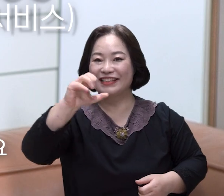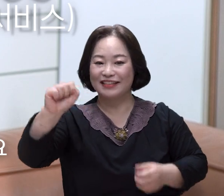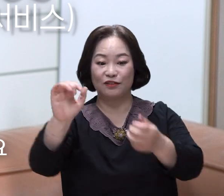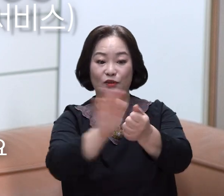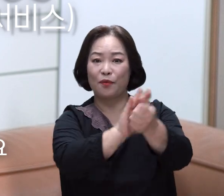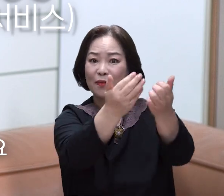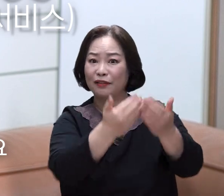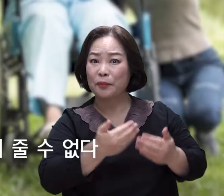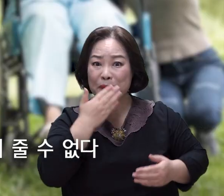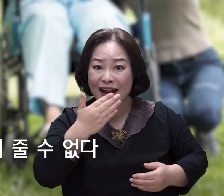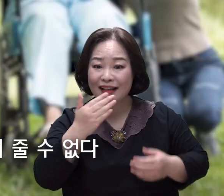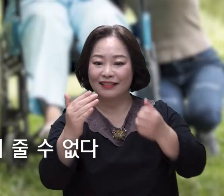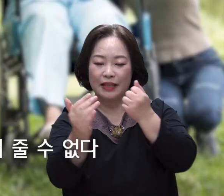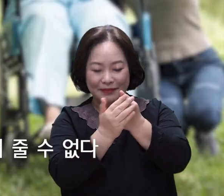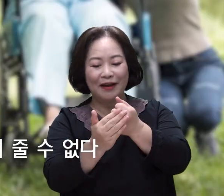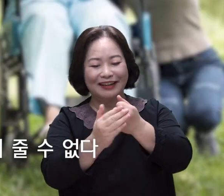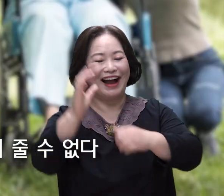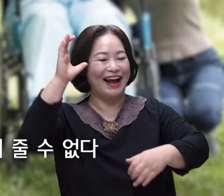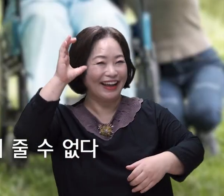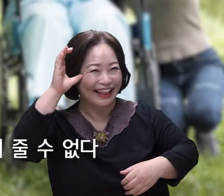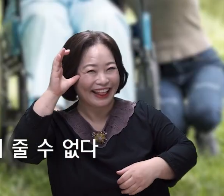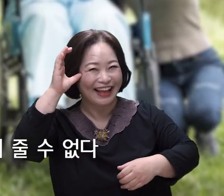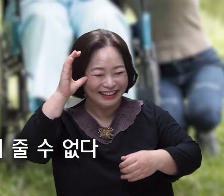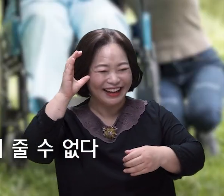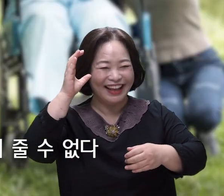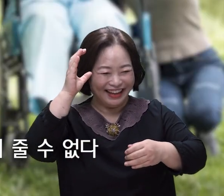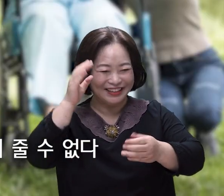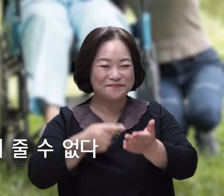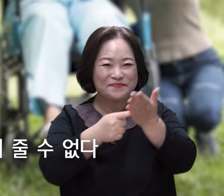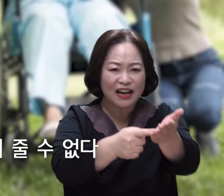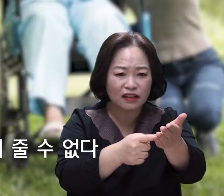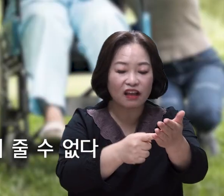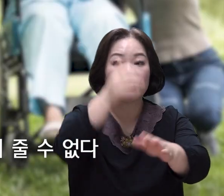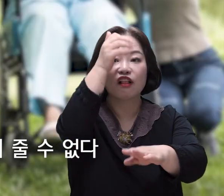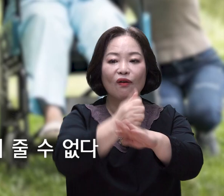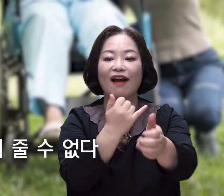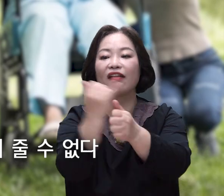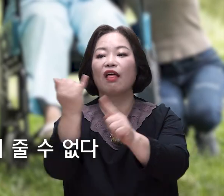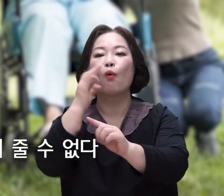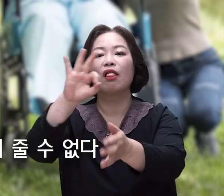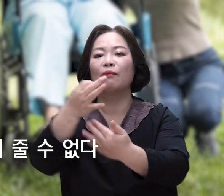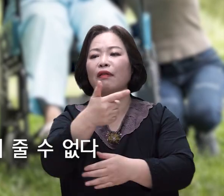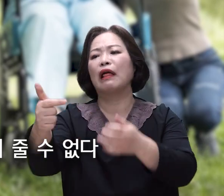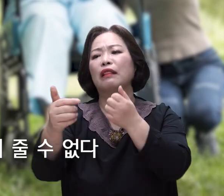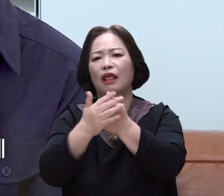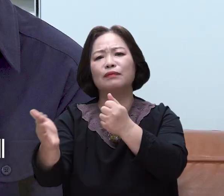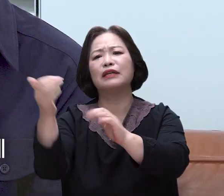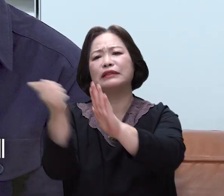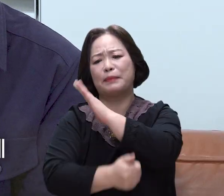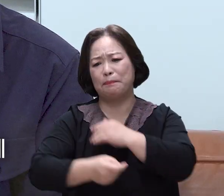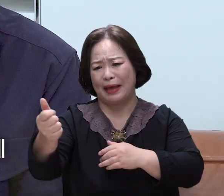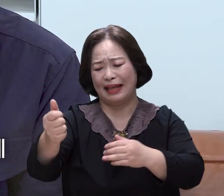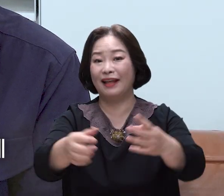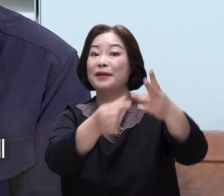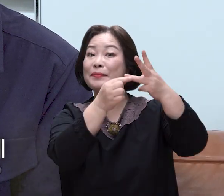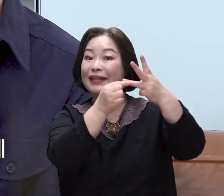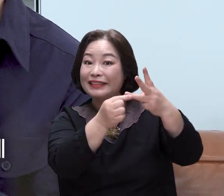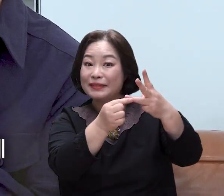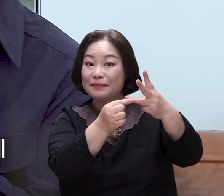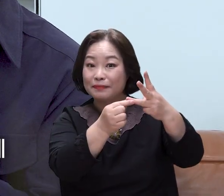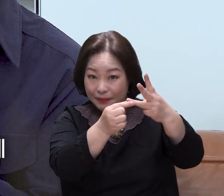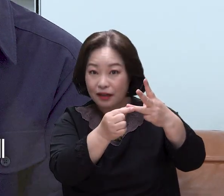서비스를 제공하더라고요. 이건 역시도 아내의 수입이 너무 높아서 제공해 줄 수 없다.